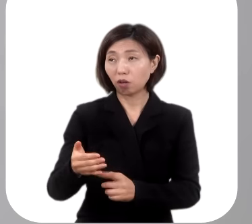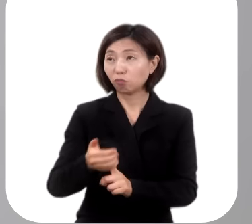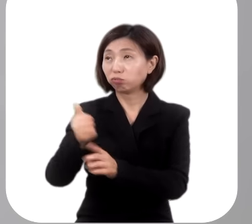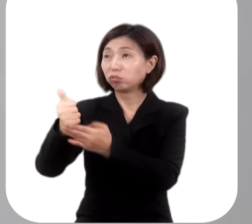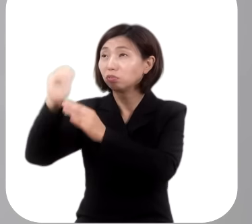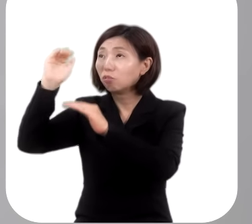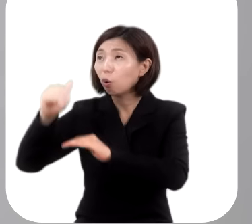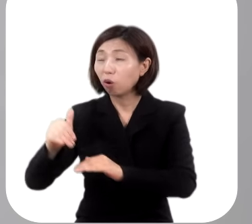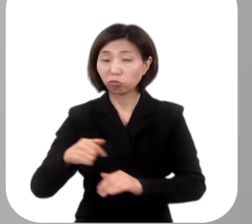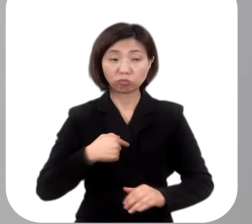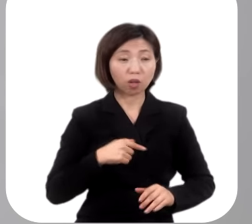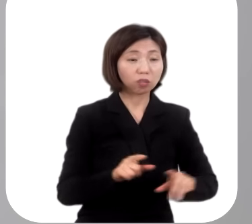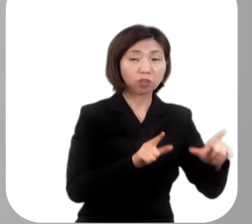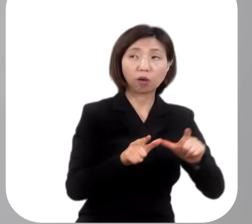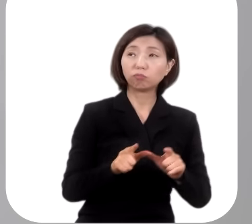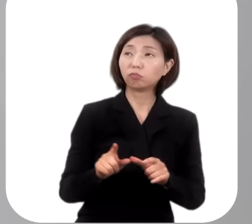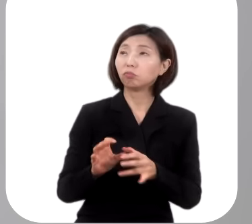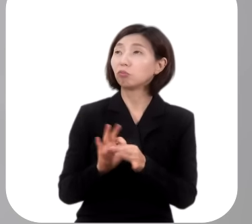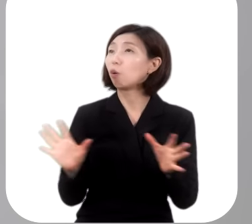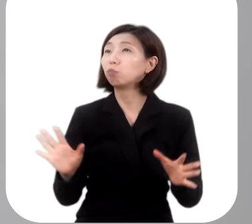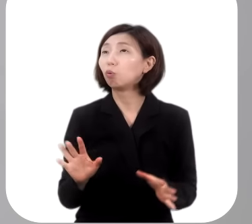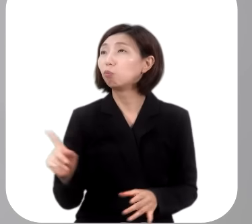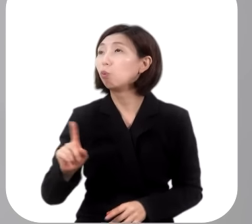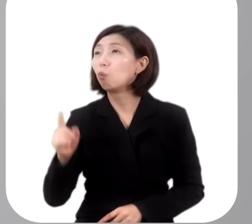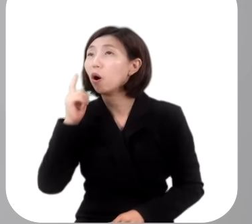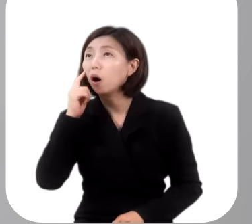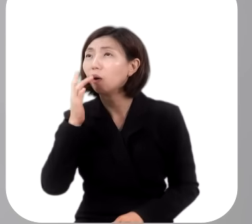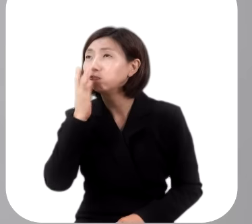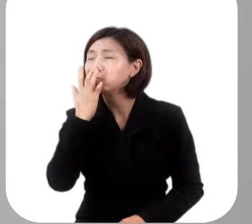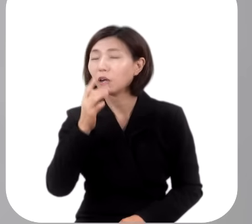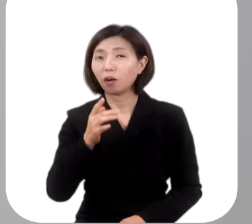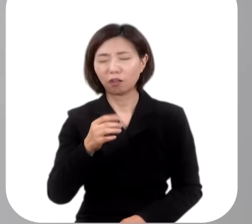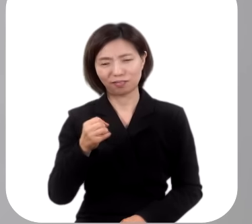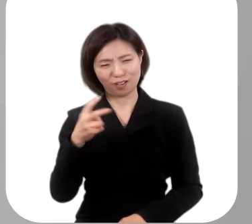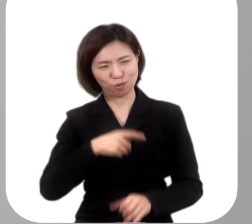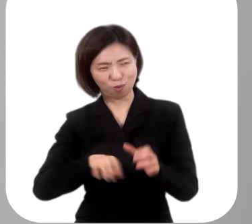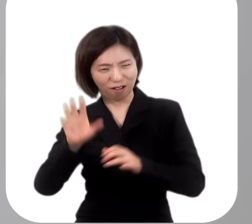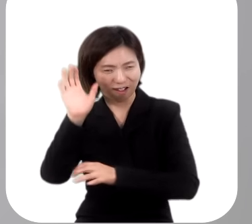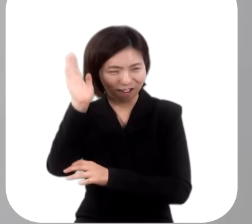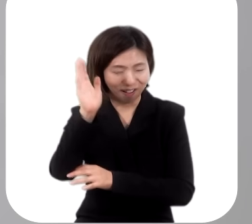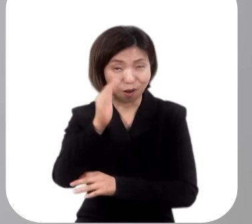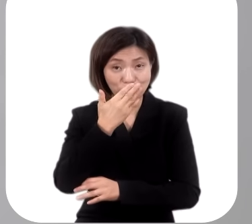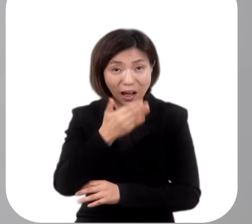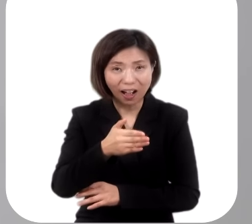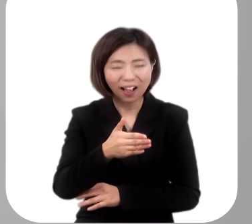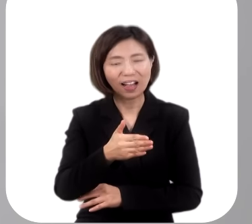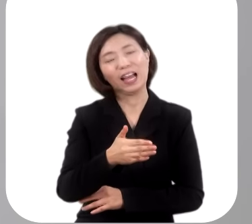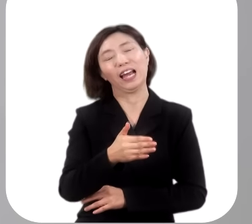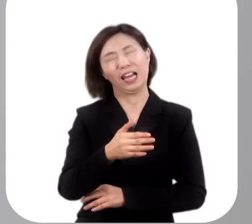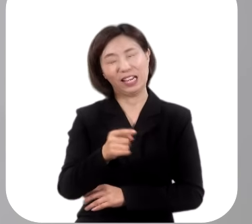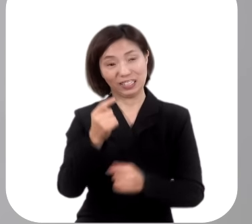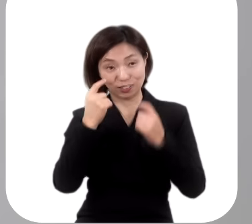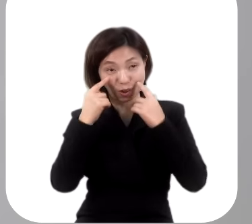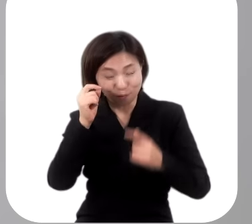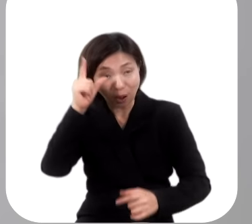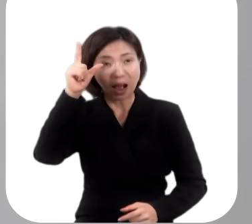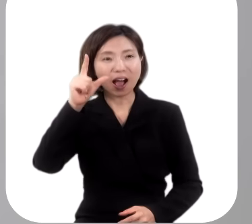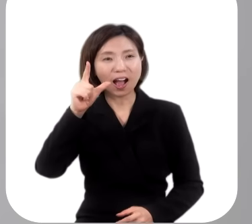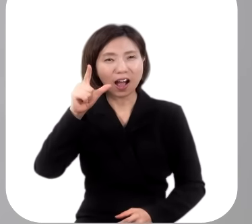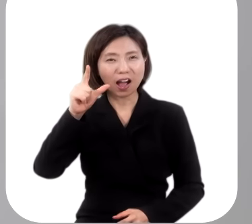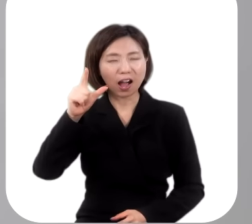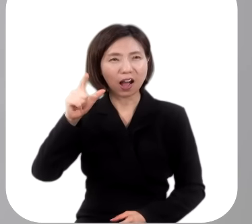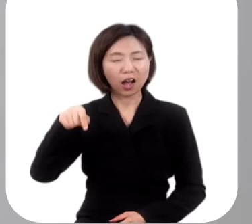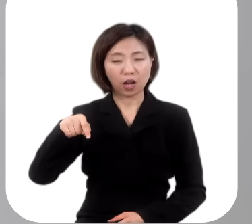설명했는데도 그거하고 이거하고 무슨 상관이야 이렇게 나와야 되는데 그래야 얘기가 더 나가는데 아이 건